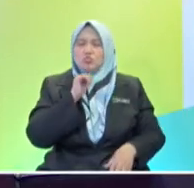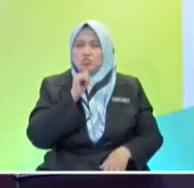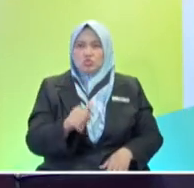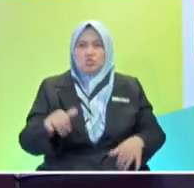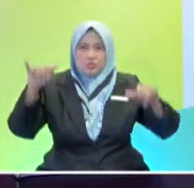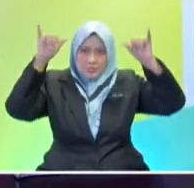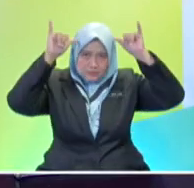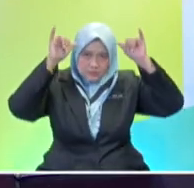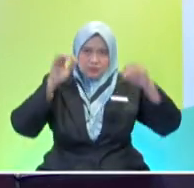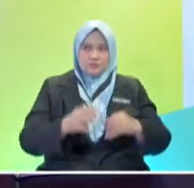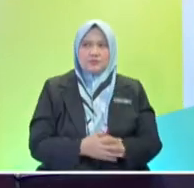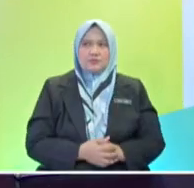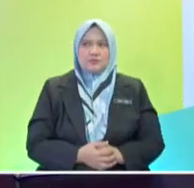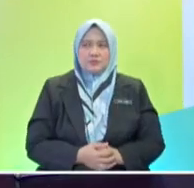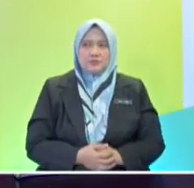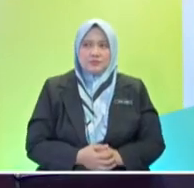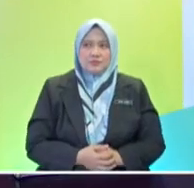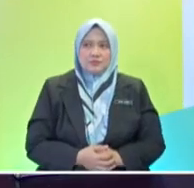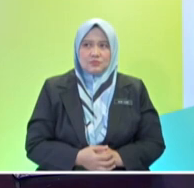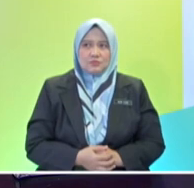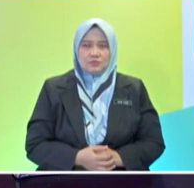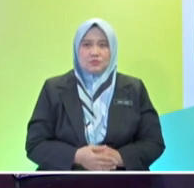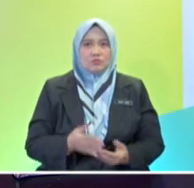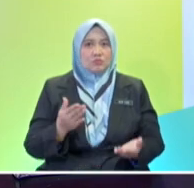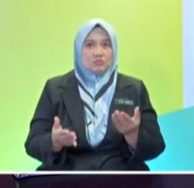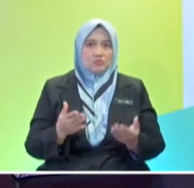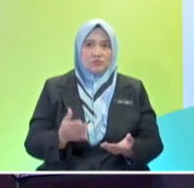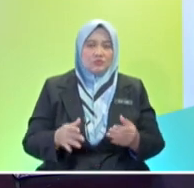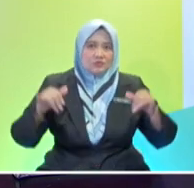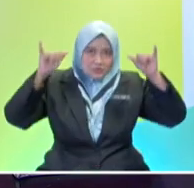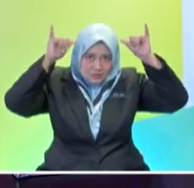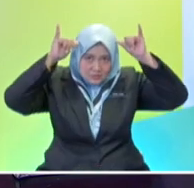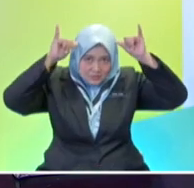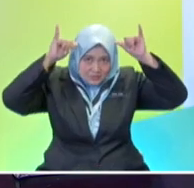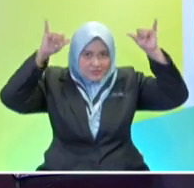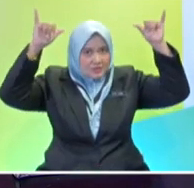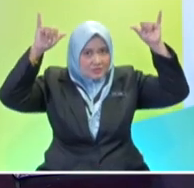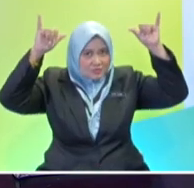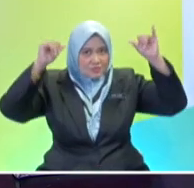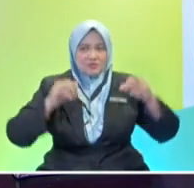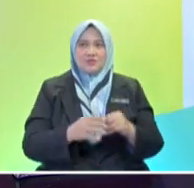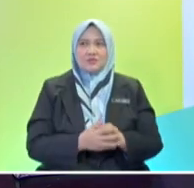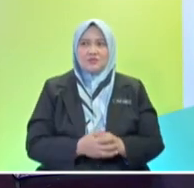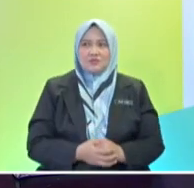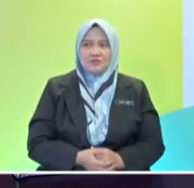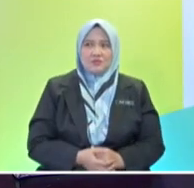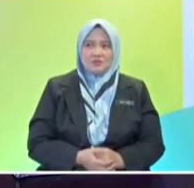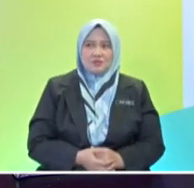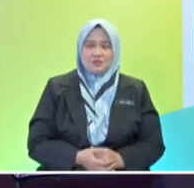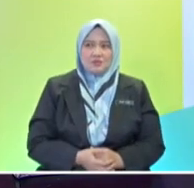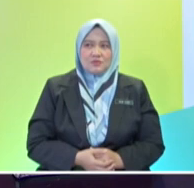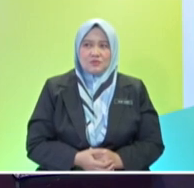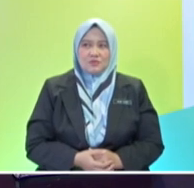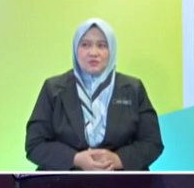Mira tahu cikgu. Apa? Kerbau. Cikgu minta maaflah kalau mengecewakan Mira. Di atas tu ada jawapan, cuba